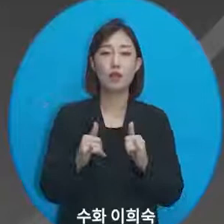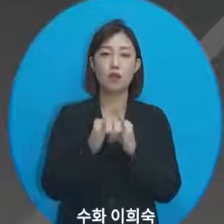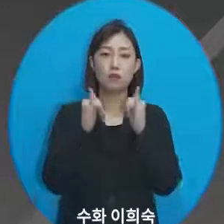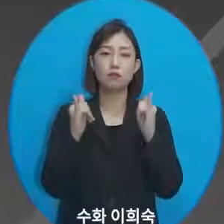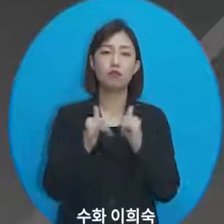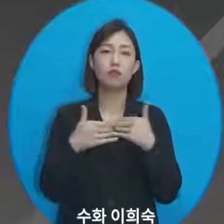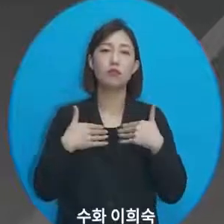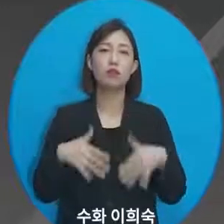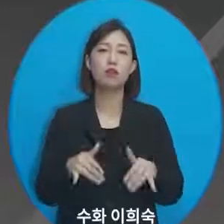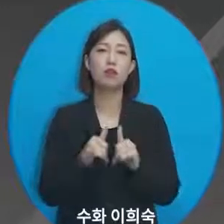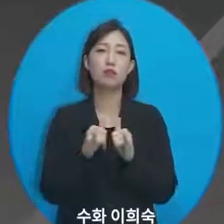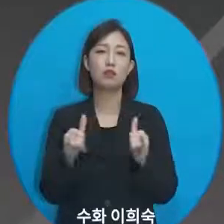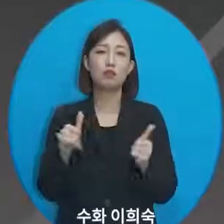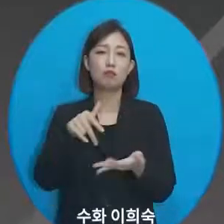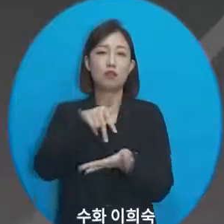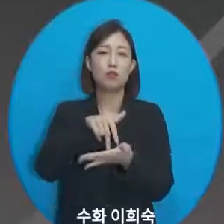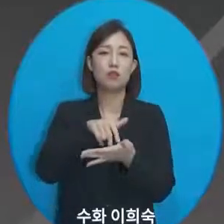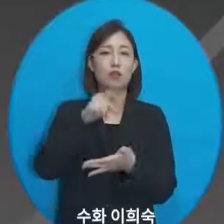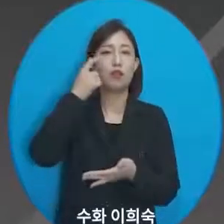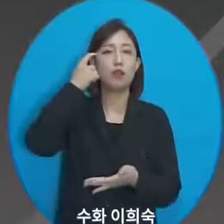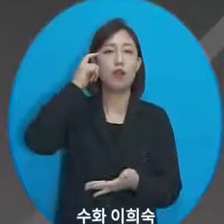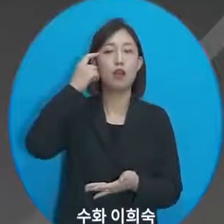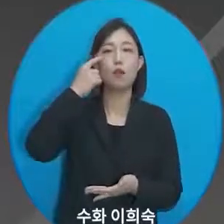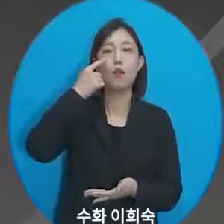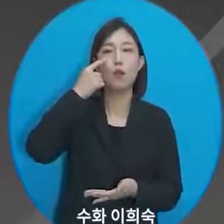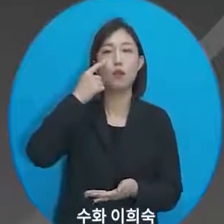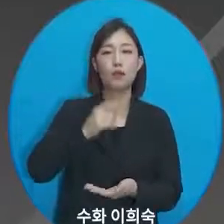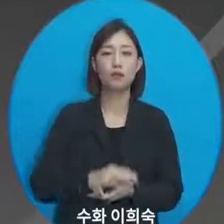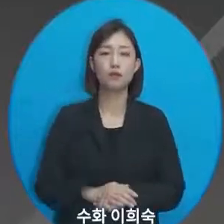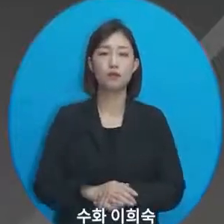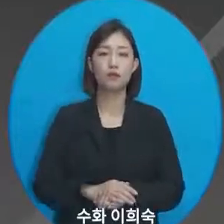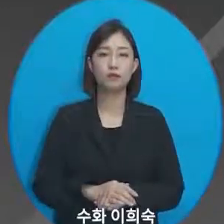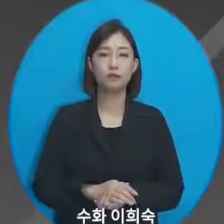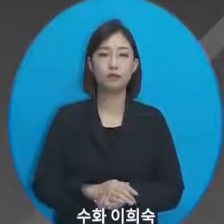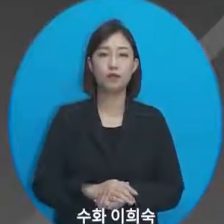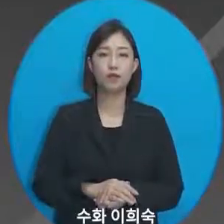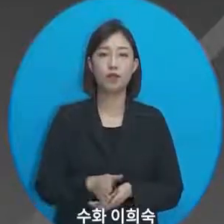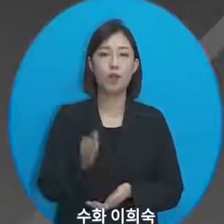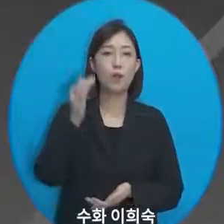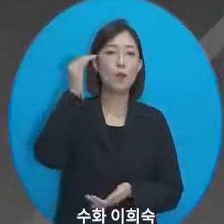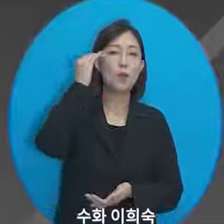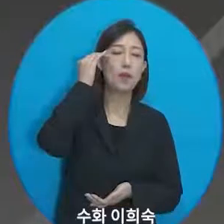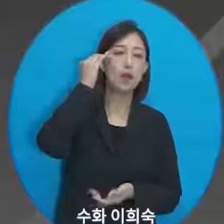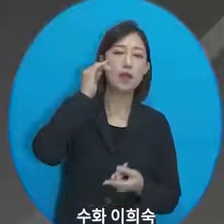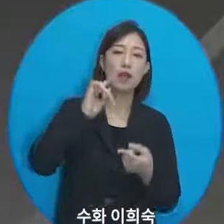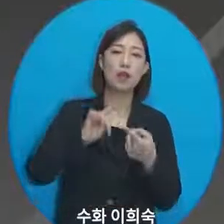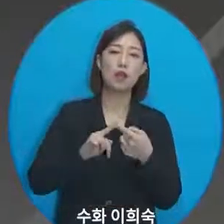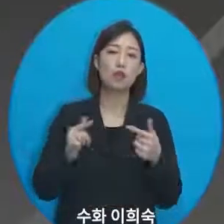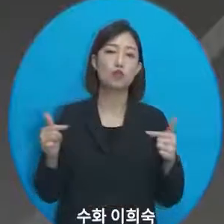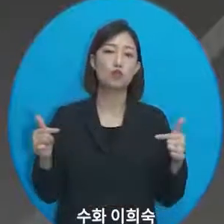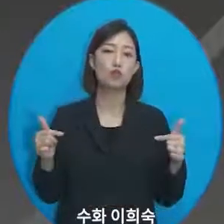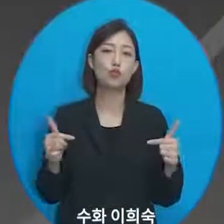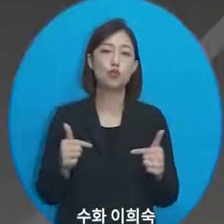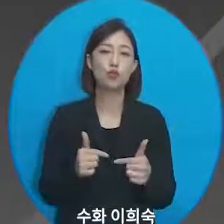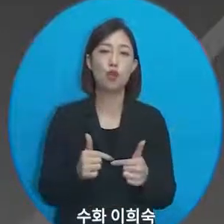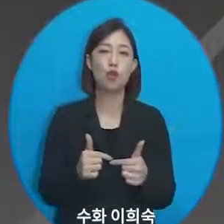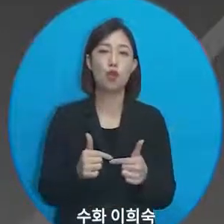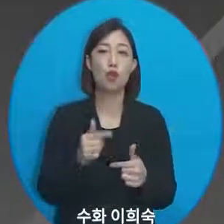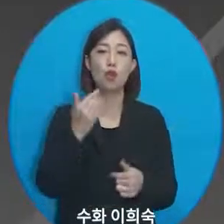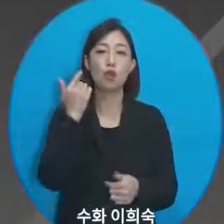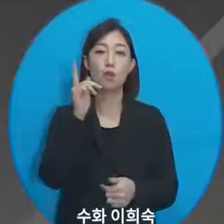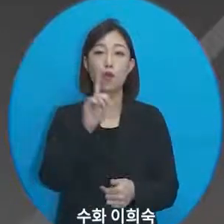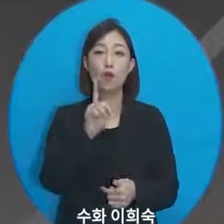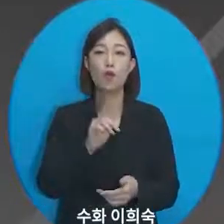요구하는 것들의 이 간격, 그 틈이 크다는 데서 유니버셜 디자인의